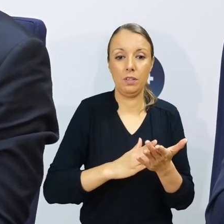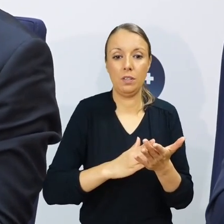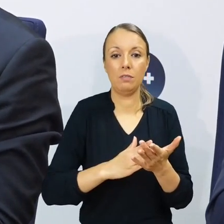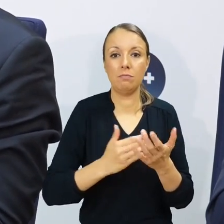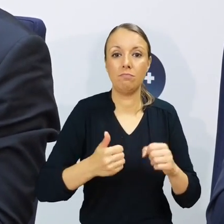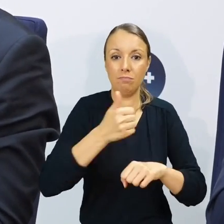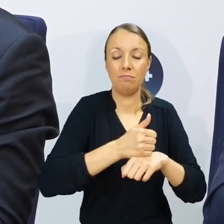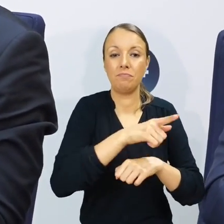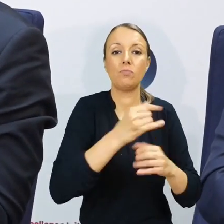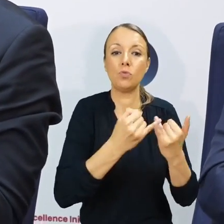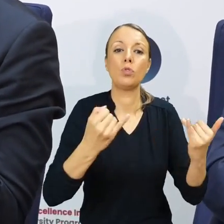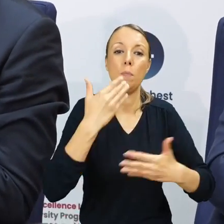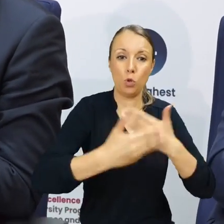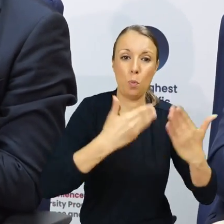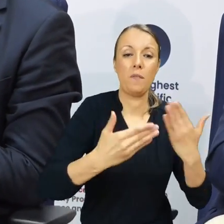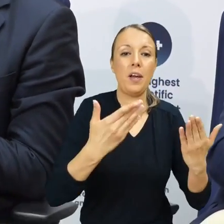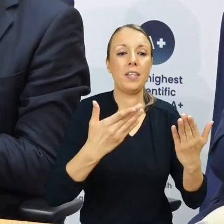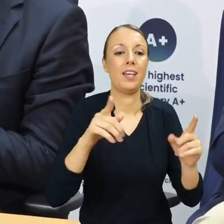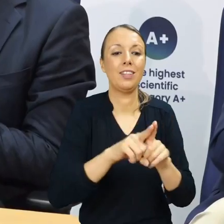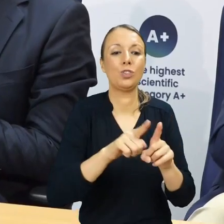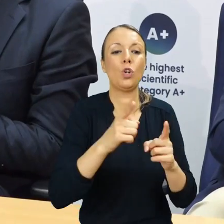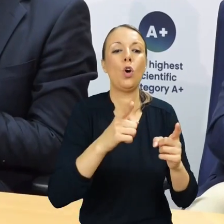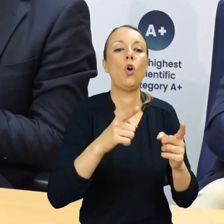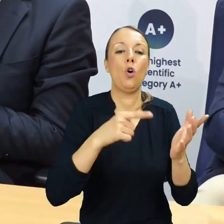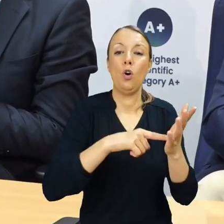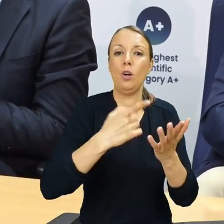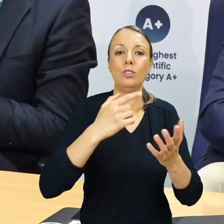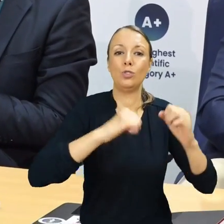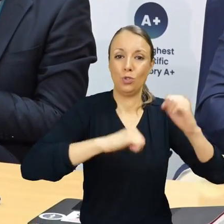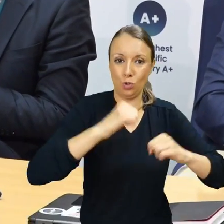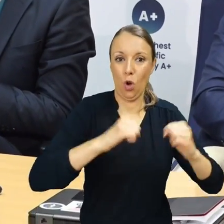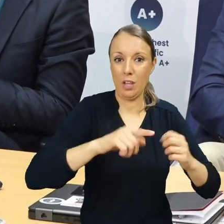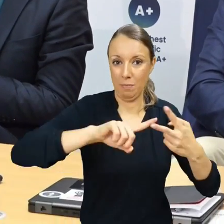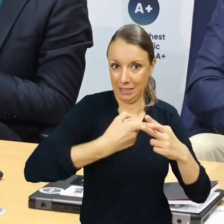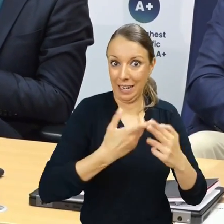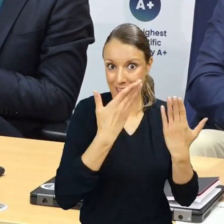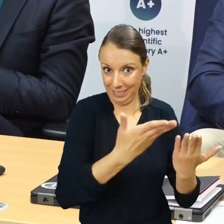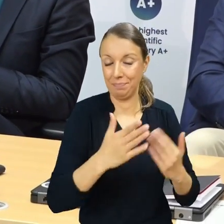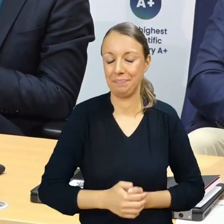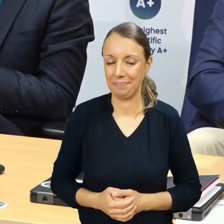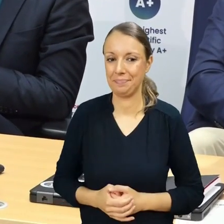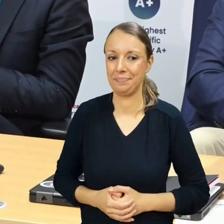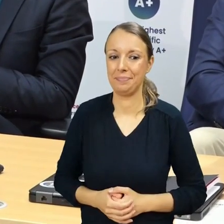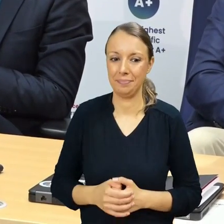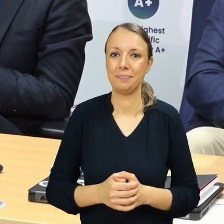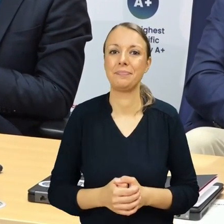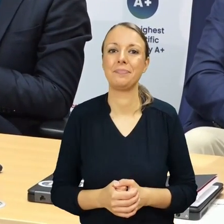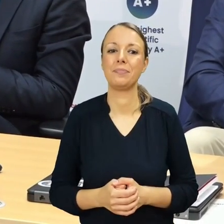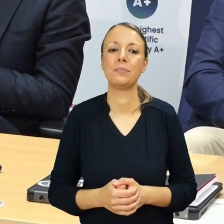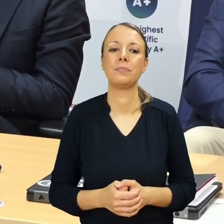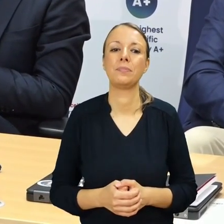postępowania i ustroju sądownictwa administracyjnego, przepraszam najmocniej. A wszystko z tego powodu,